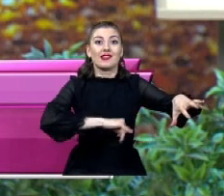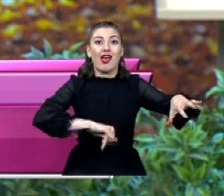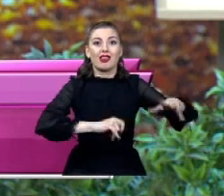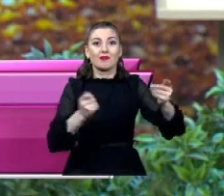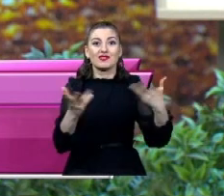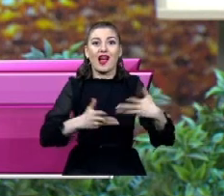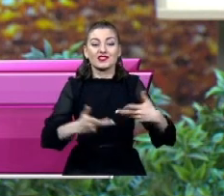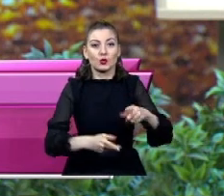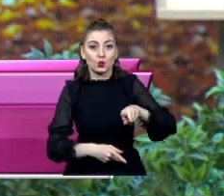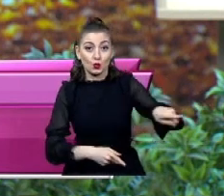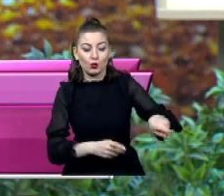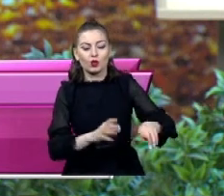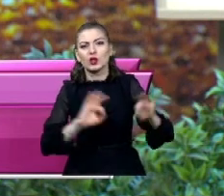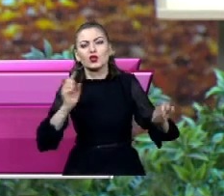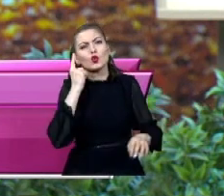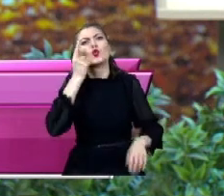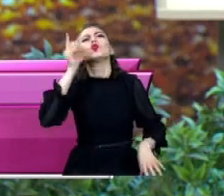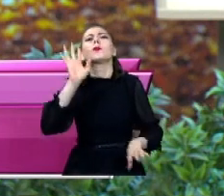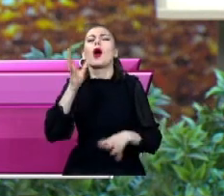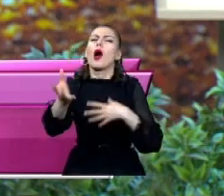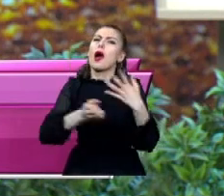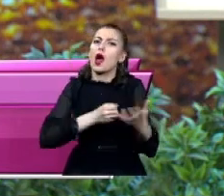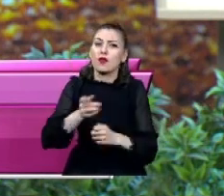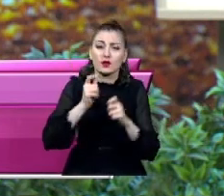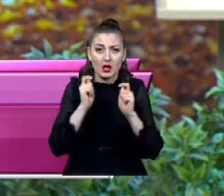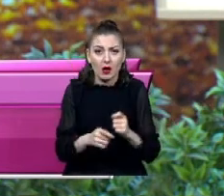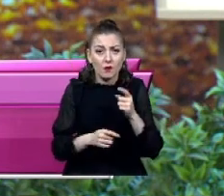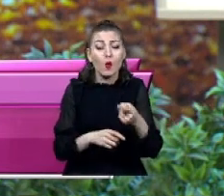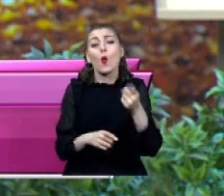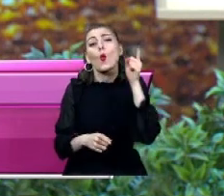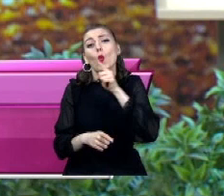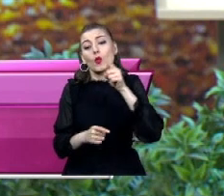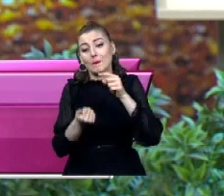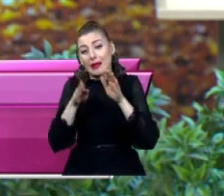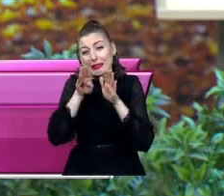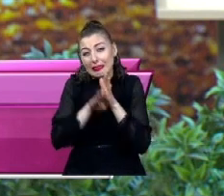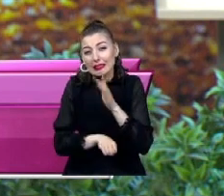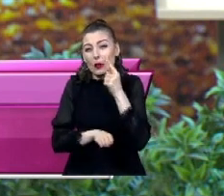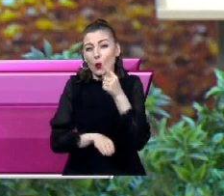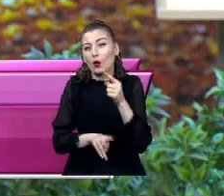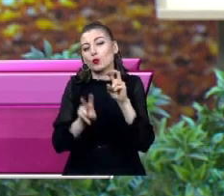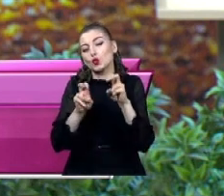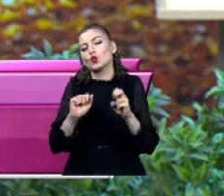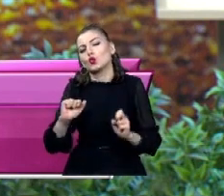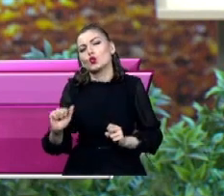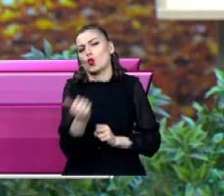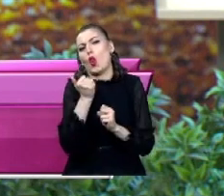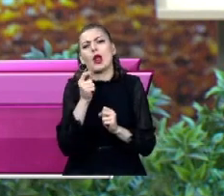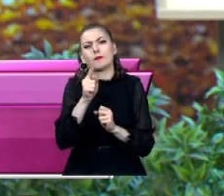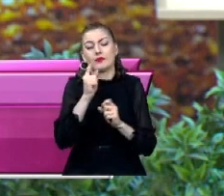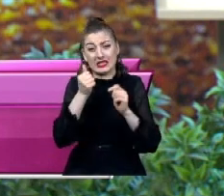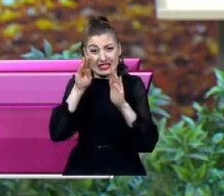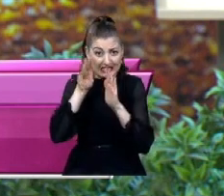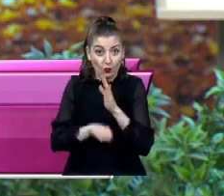bizim düşünmeden alışveriş yapabilmemiz üzerine tasarlanıyor. O yüzden indirim konusu çok önemli. Herhangi bir şekilde